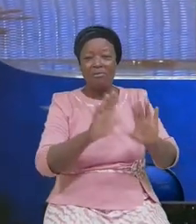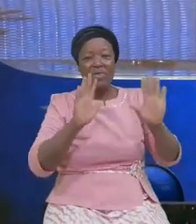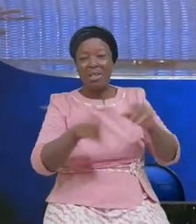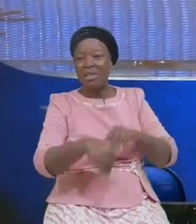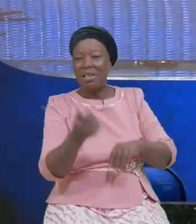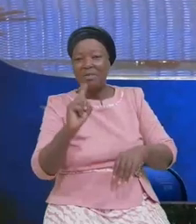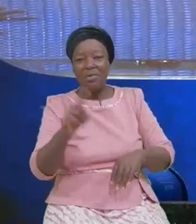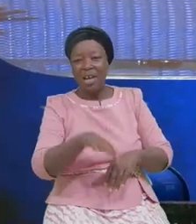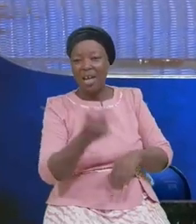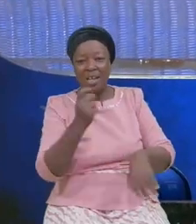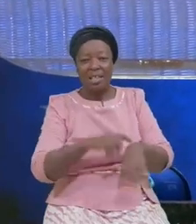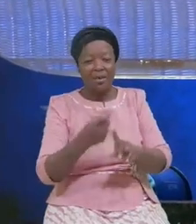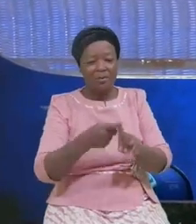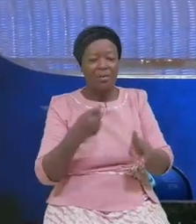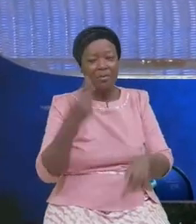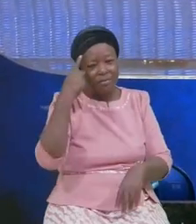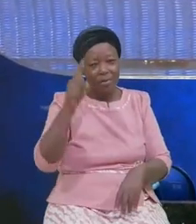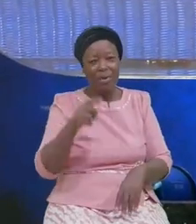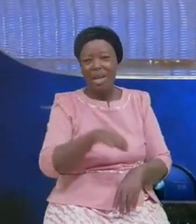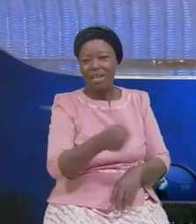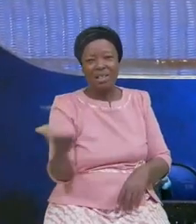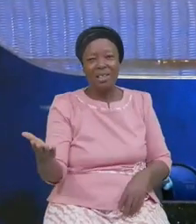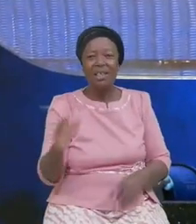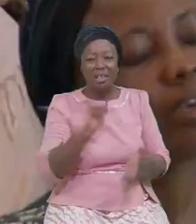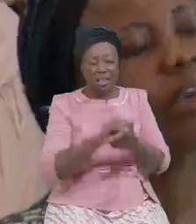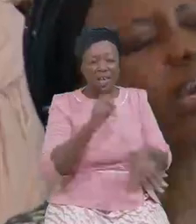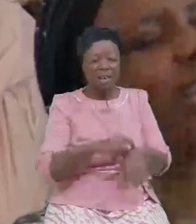de crainte ni de peur, de quoi que ce soit, le temps est venu.